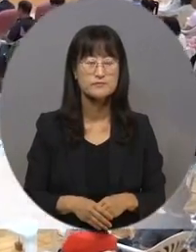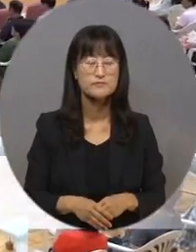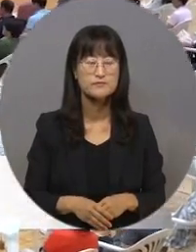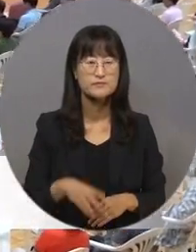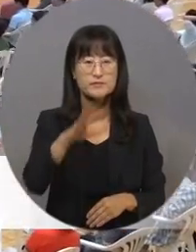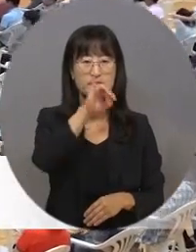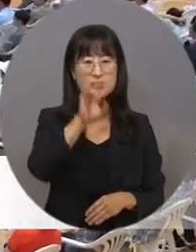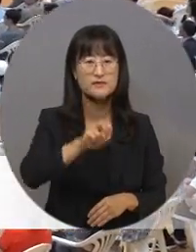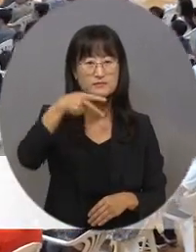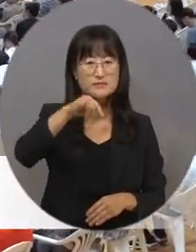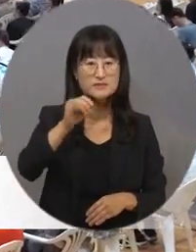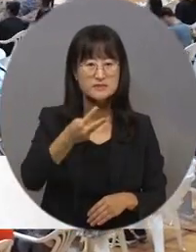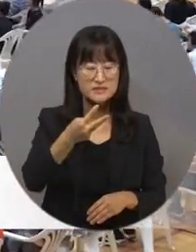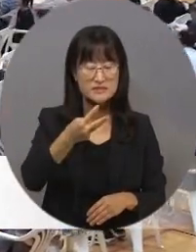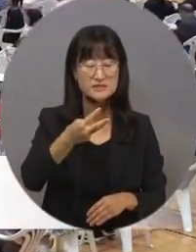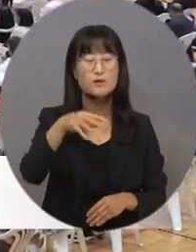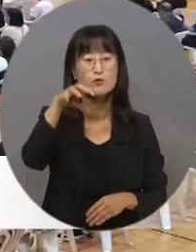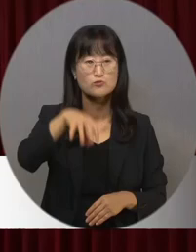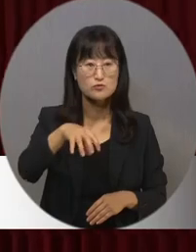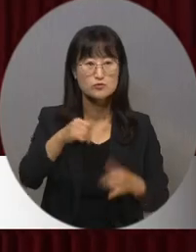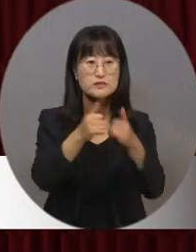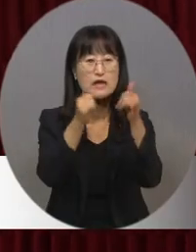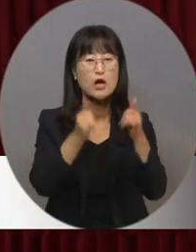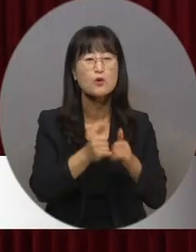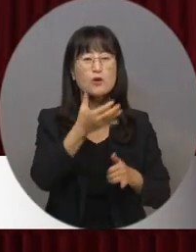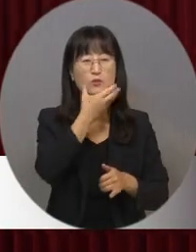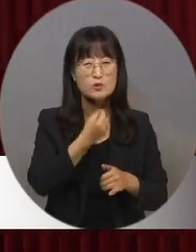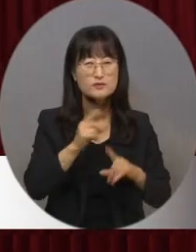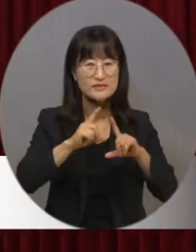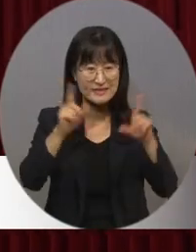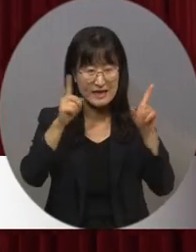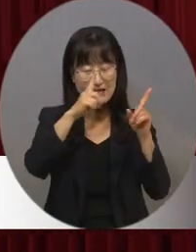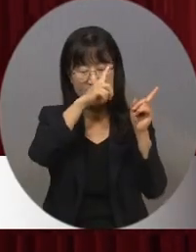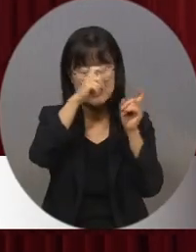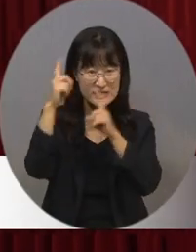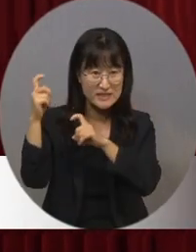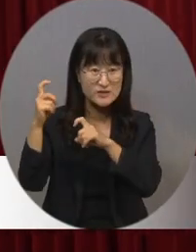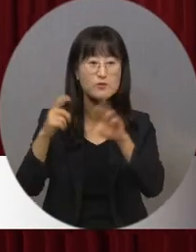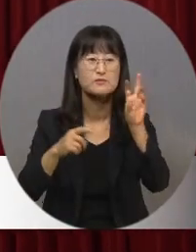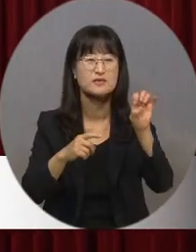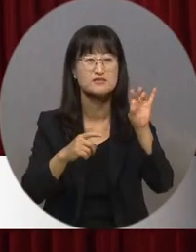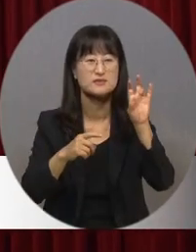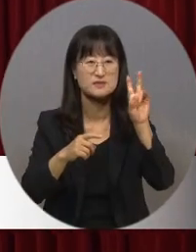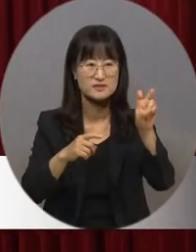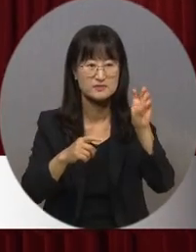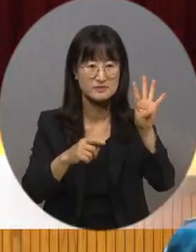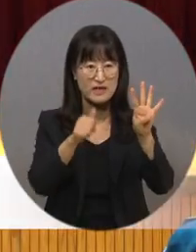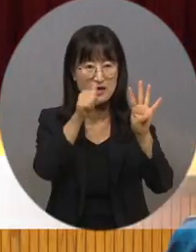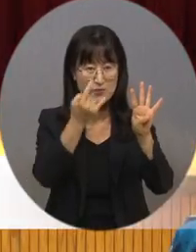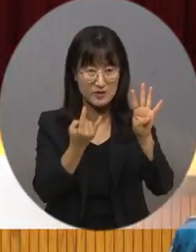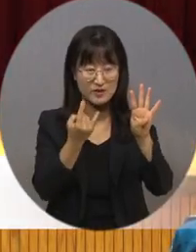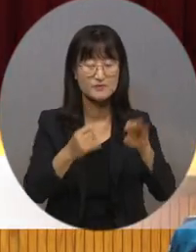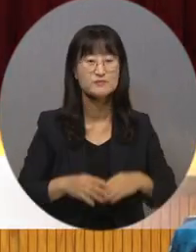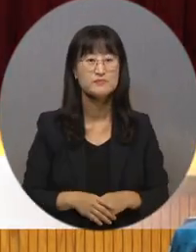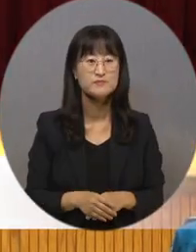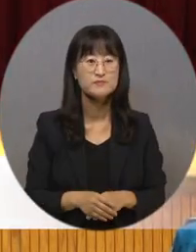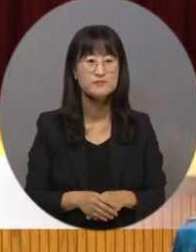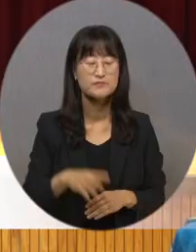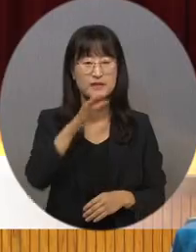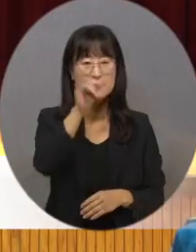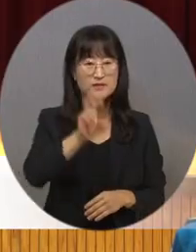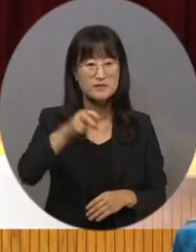임실군 사회복지사협회가 주최하고 임실군 사회복지협의회가 주관하는 제24회 사회복지의 날 기념